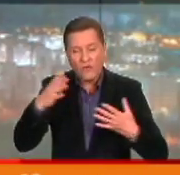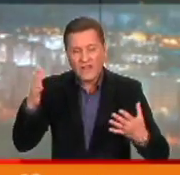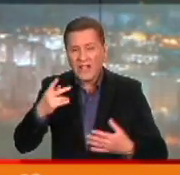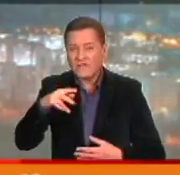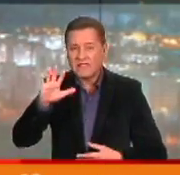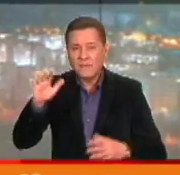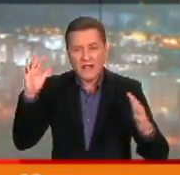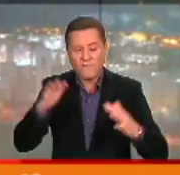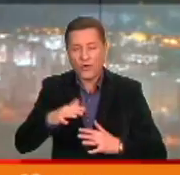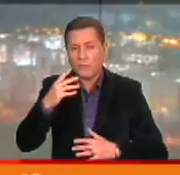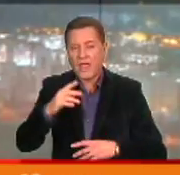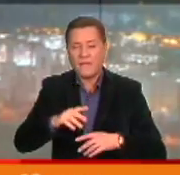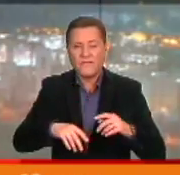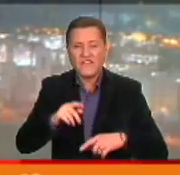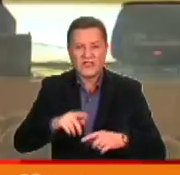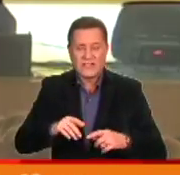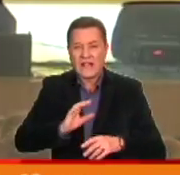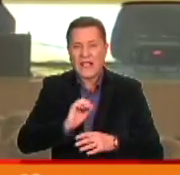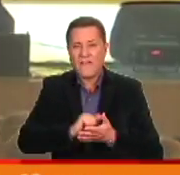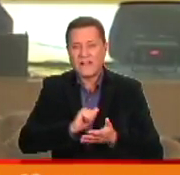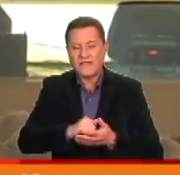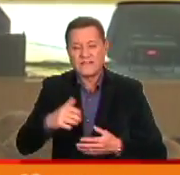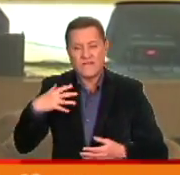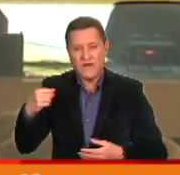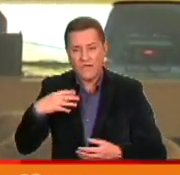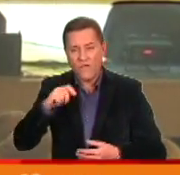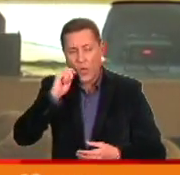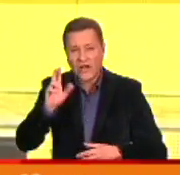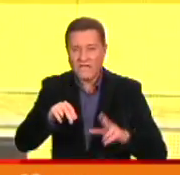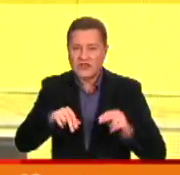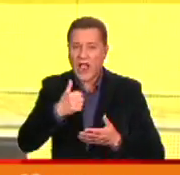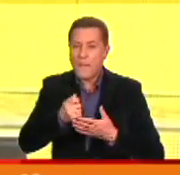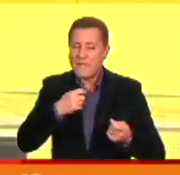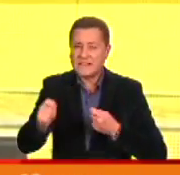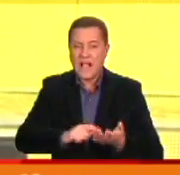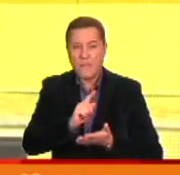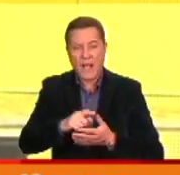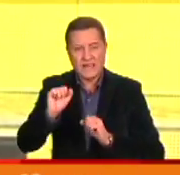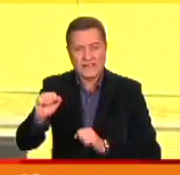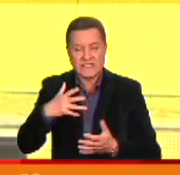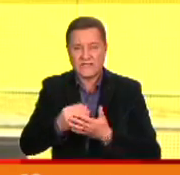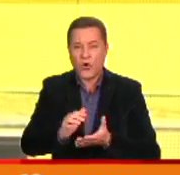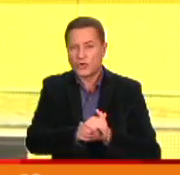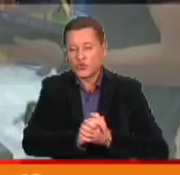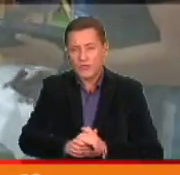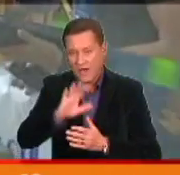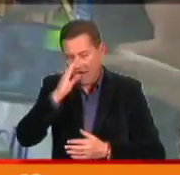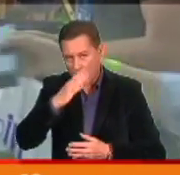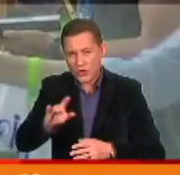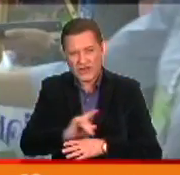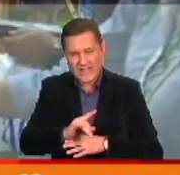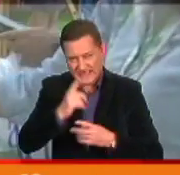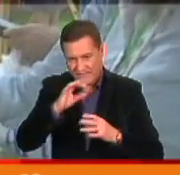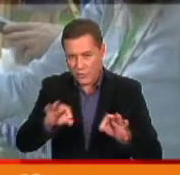25-му форумі вітчизняних видавців у Львові. Україна, вважає президент, має захистити своє суспільство від ворожої дезінформації